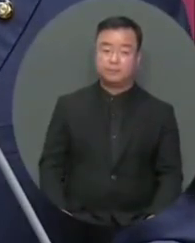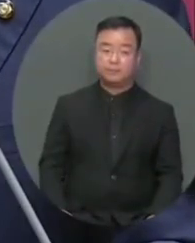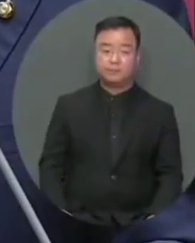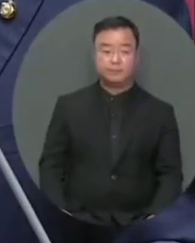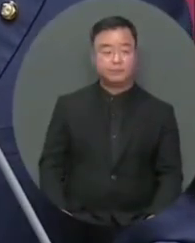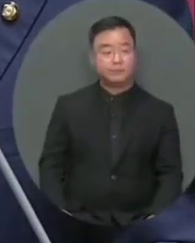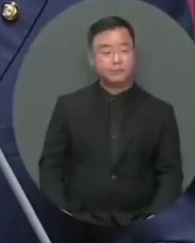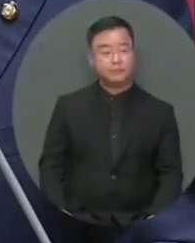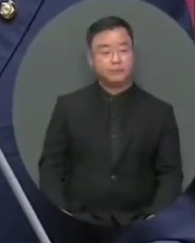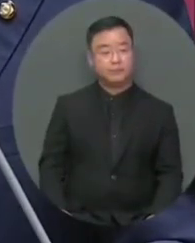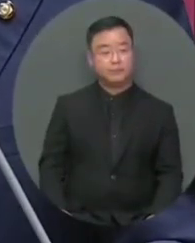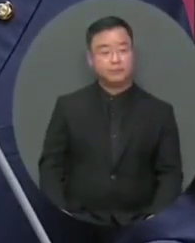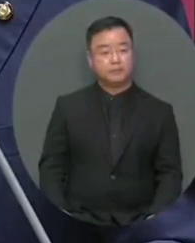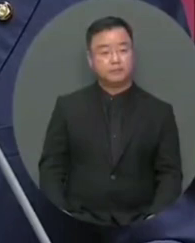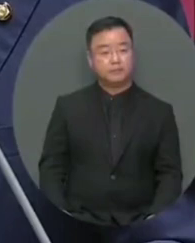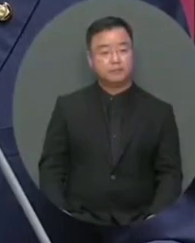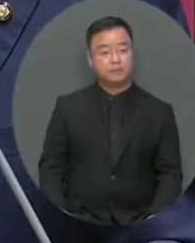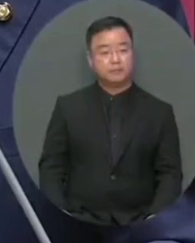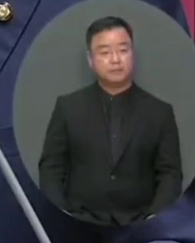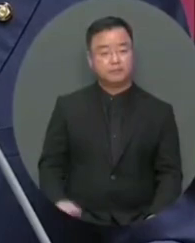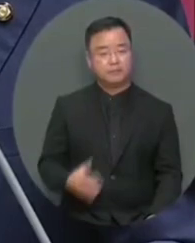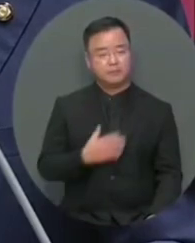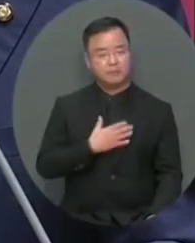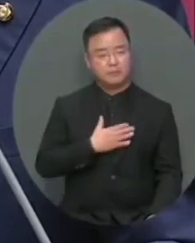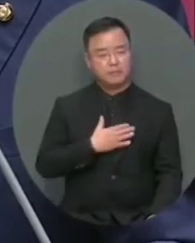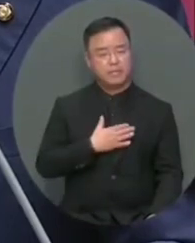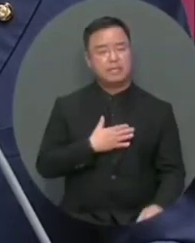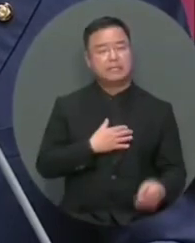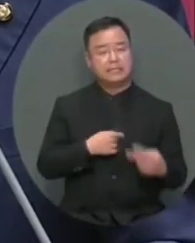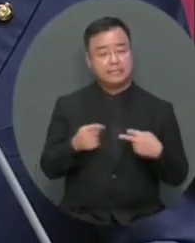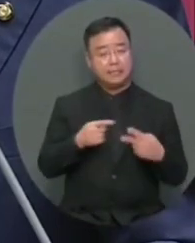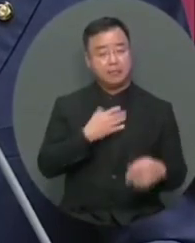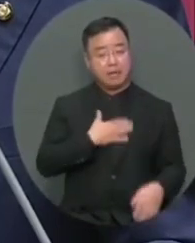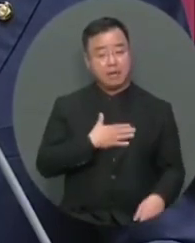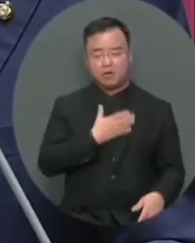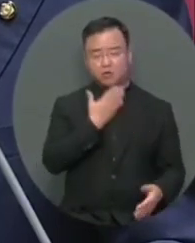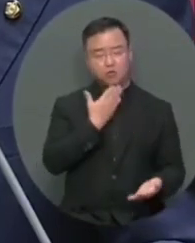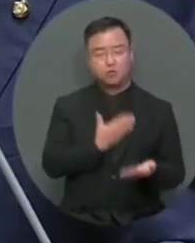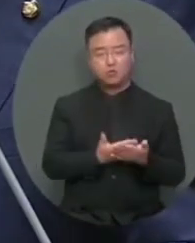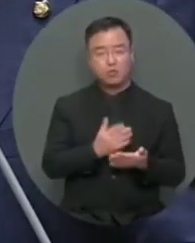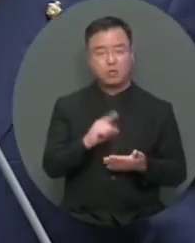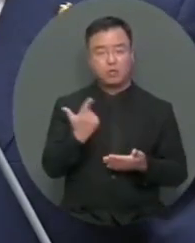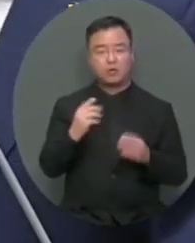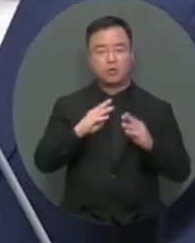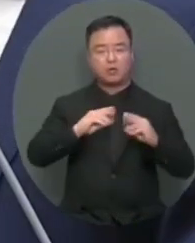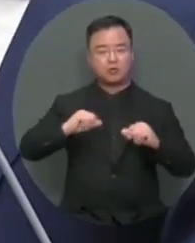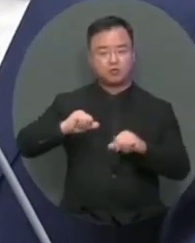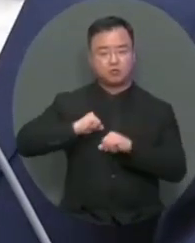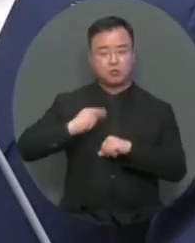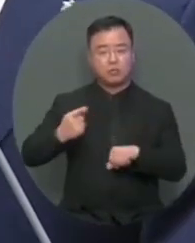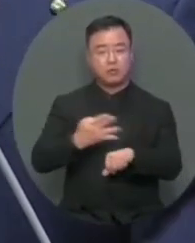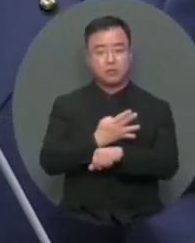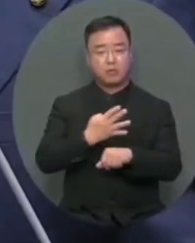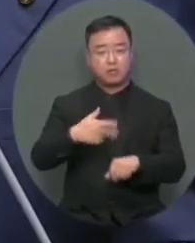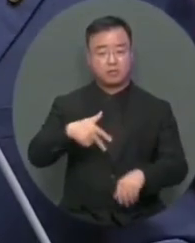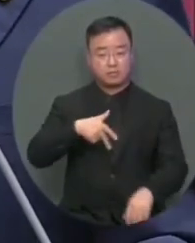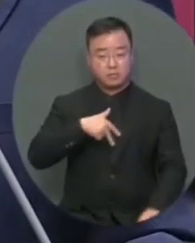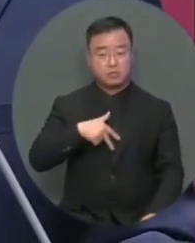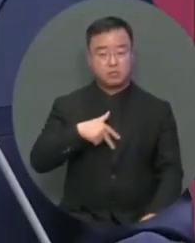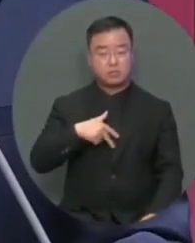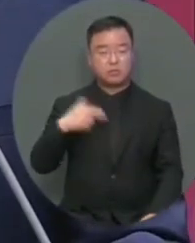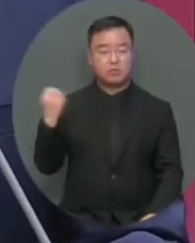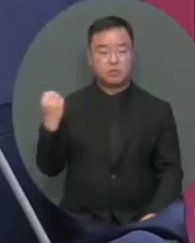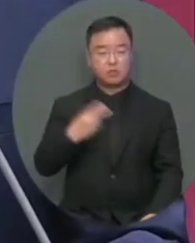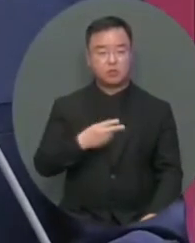글쎄요. 제가 어떻게 이해하느냐 하는 것이 중요한 것보다는 육사의 정체성 그리고